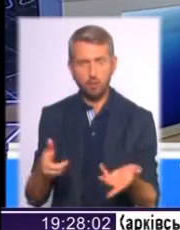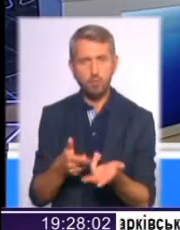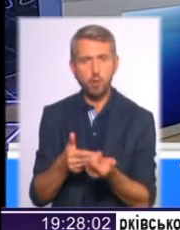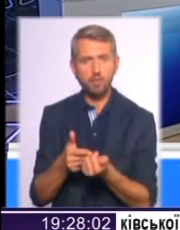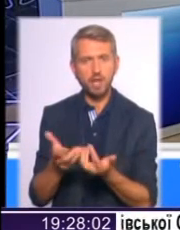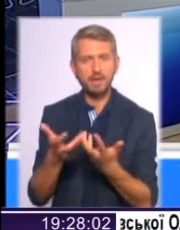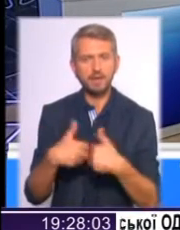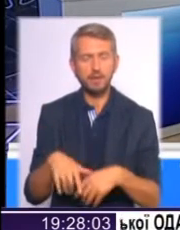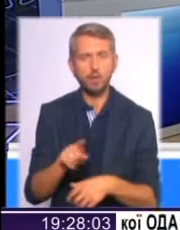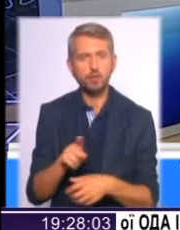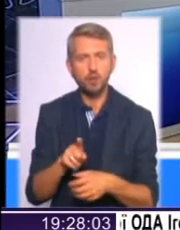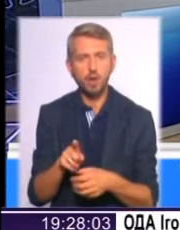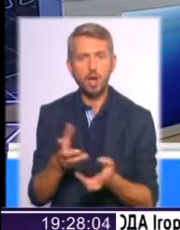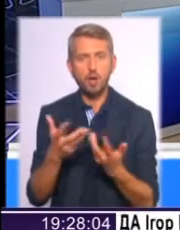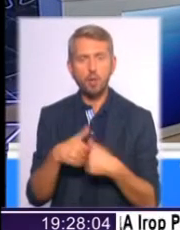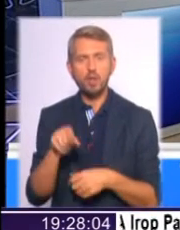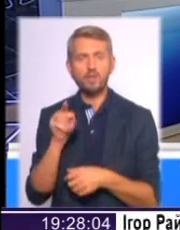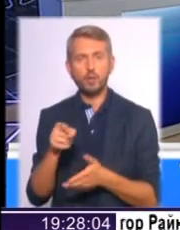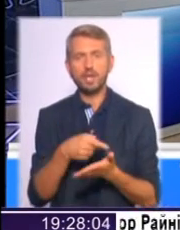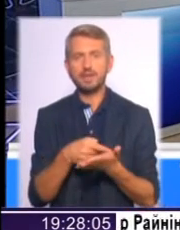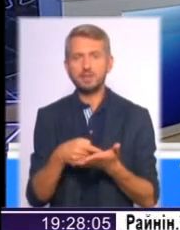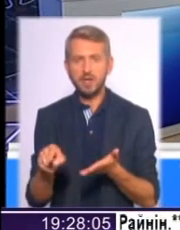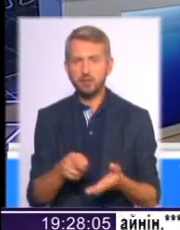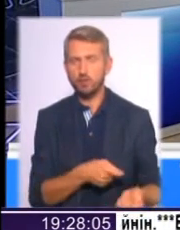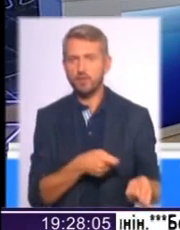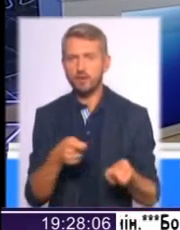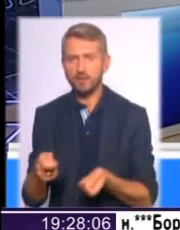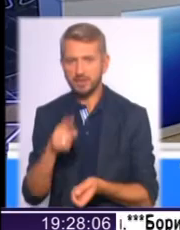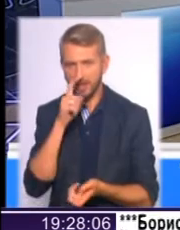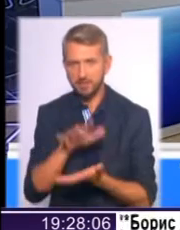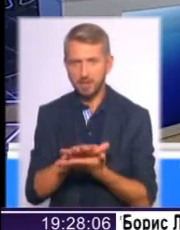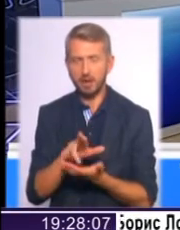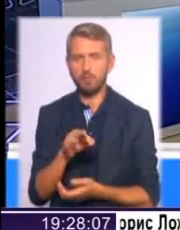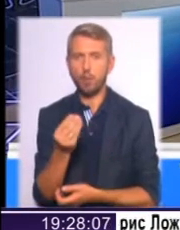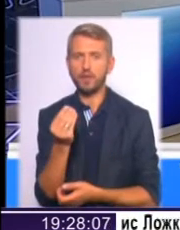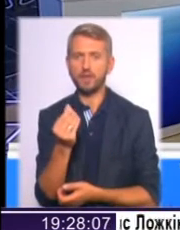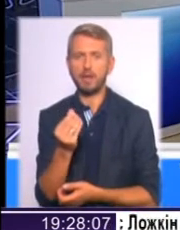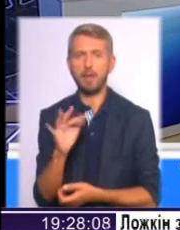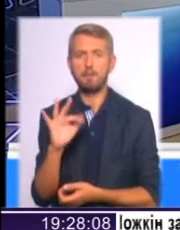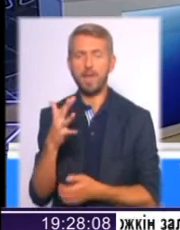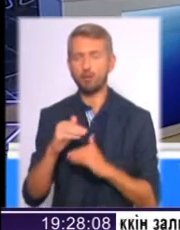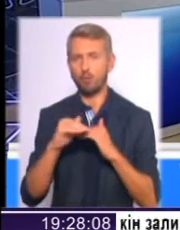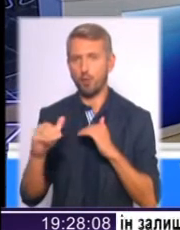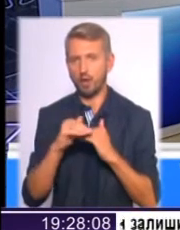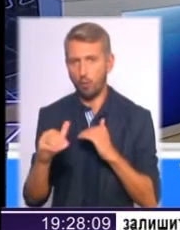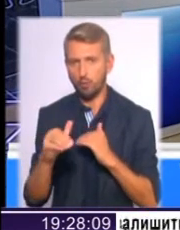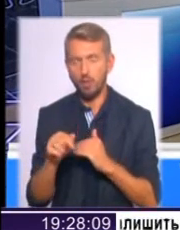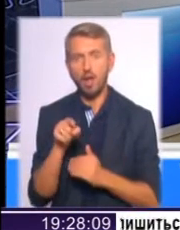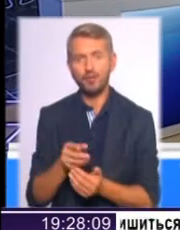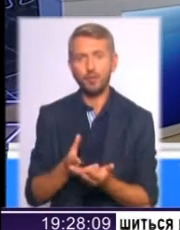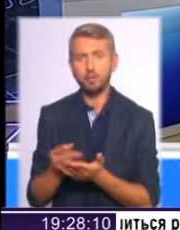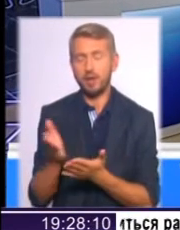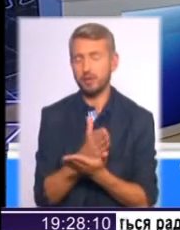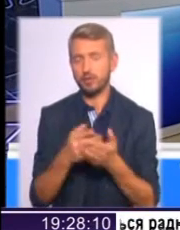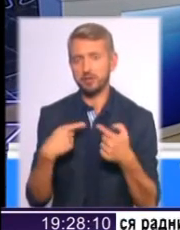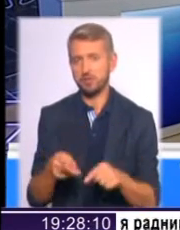різницю, що рахують вони, списують вивезення сміття по цінам 5-го полігону, а тут платять зовсім інші